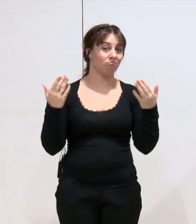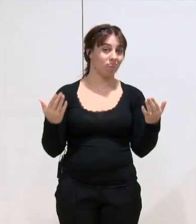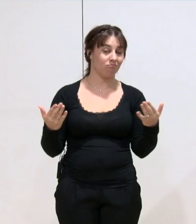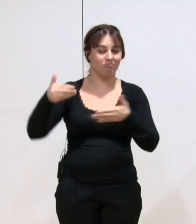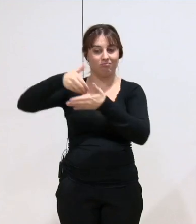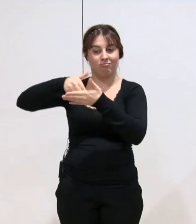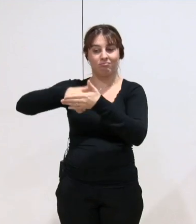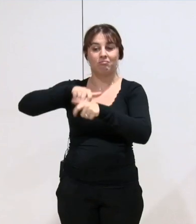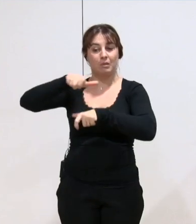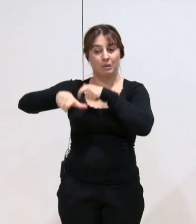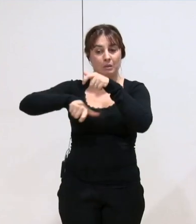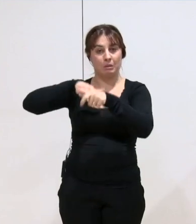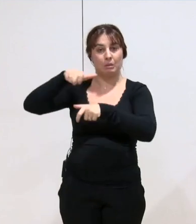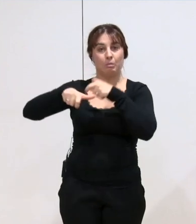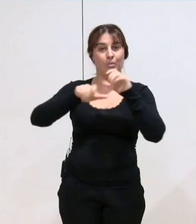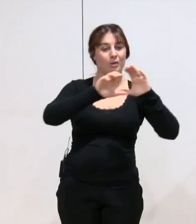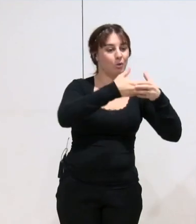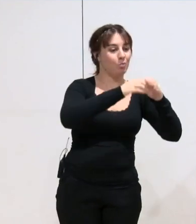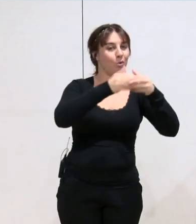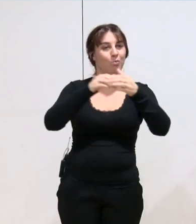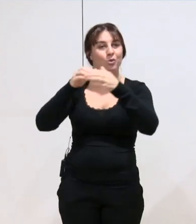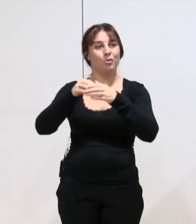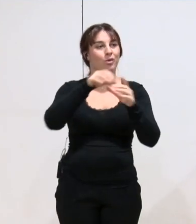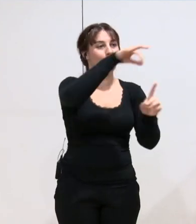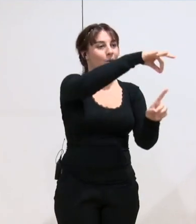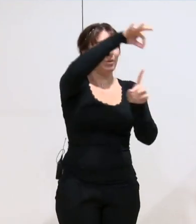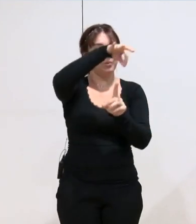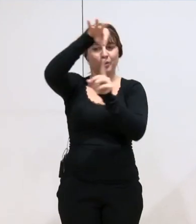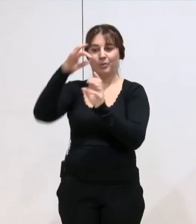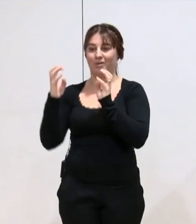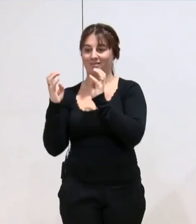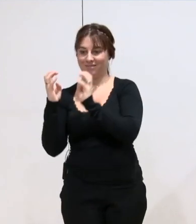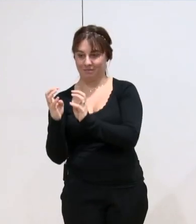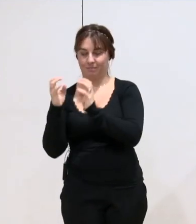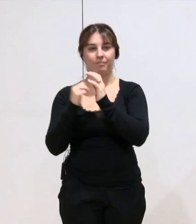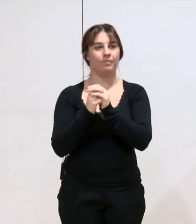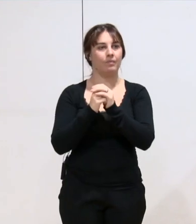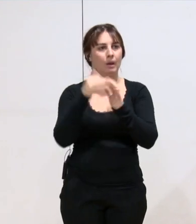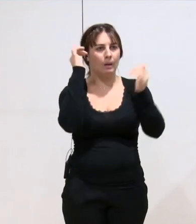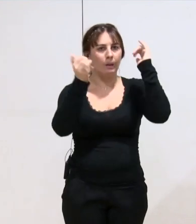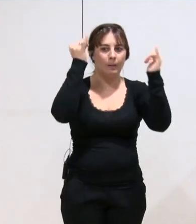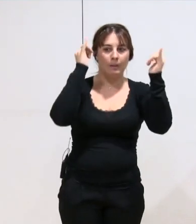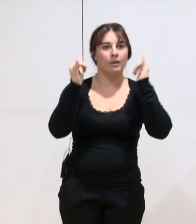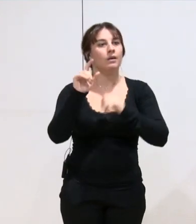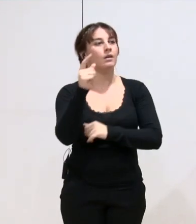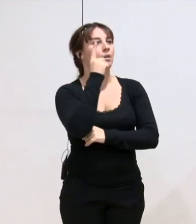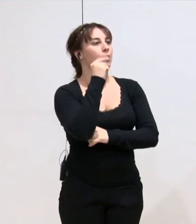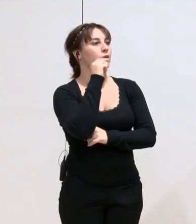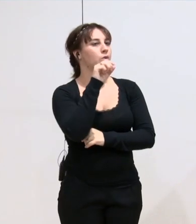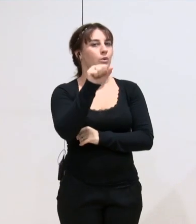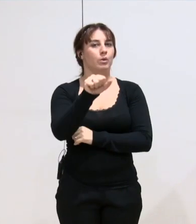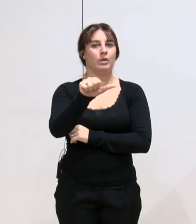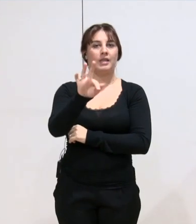constituée de membres de tous les groupes du conseil municipal. J'ai plusieurs demandes de prise de parole. Monsieur Safar.